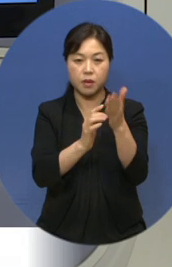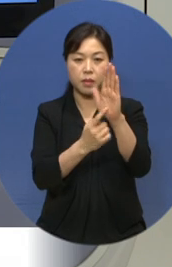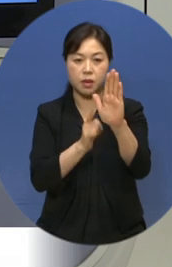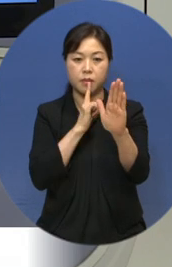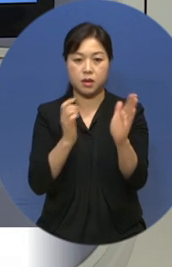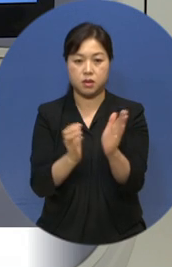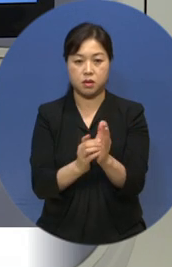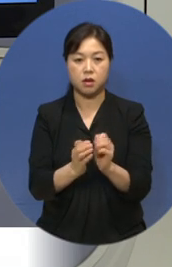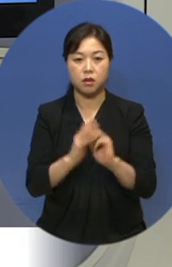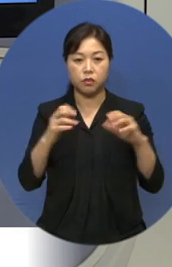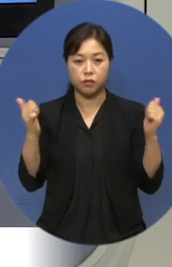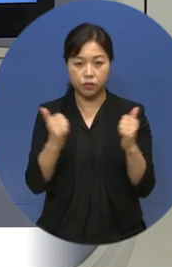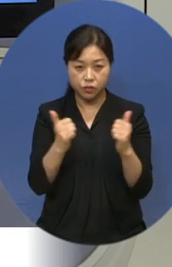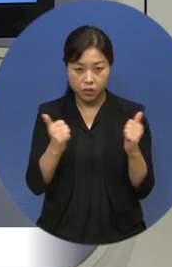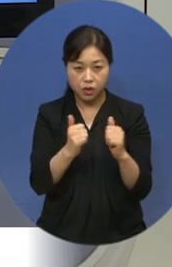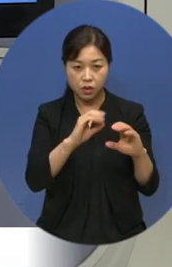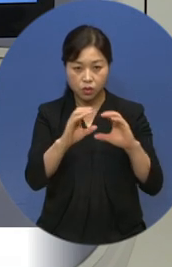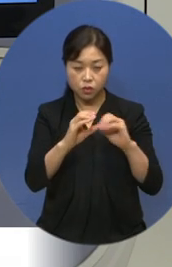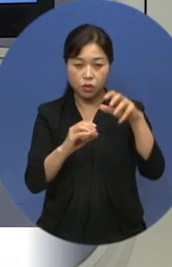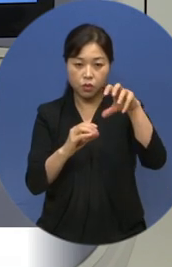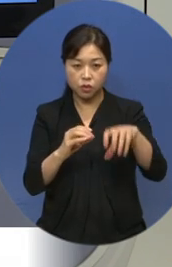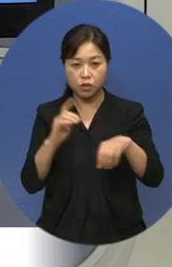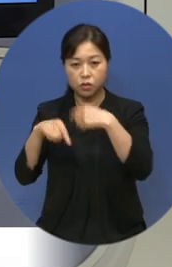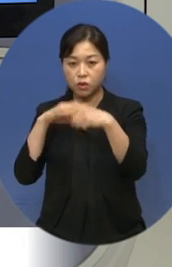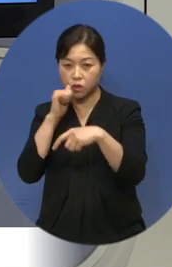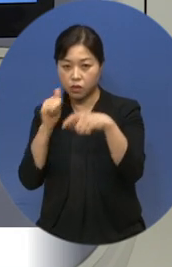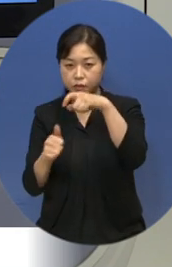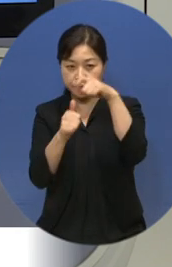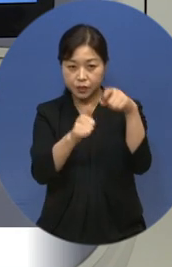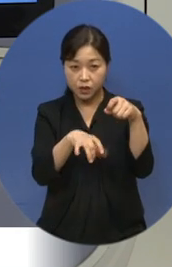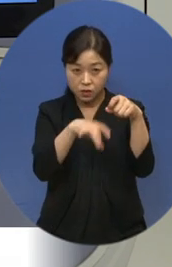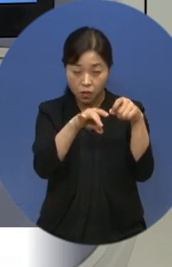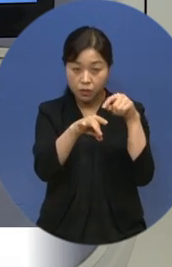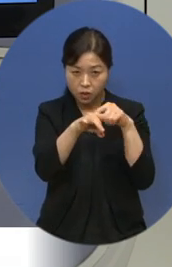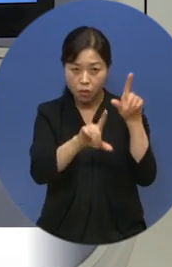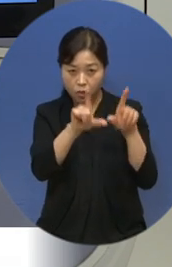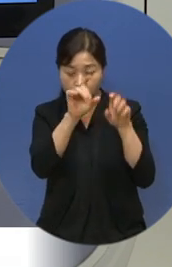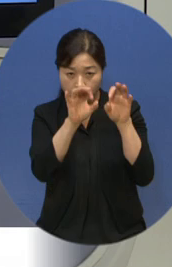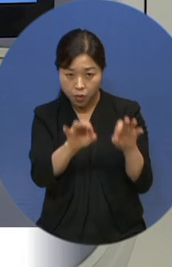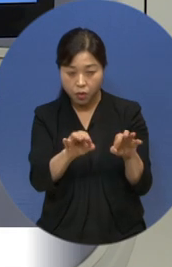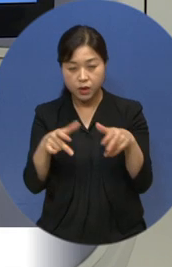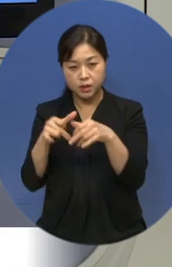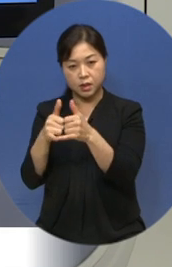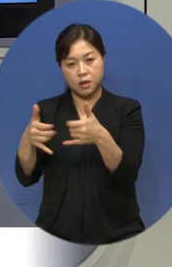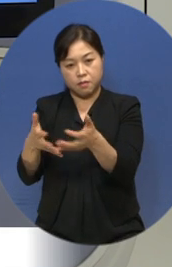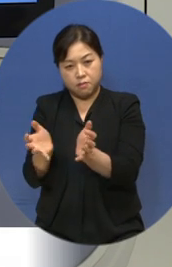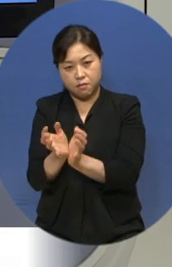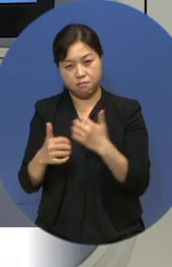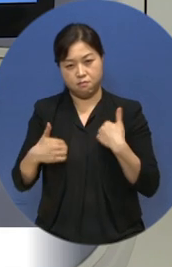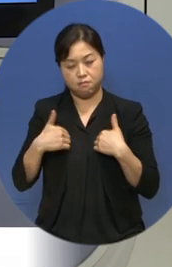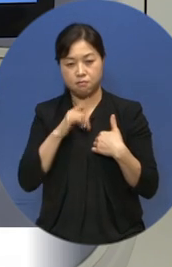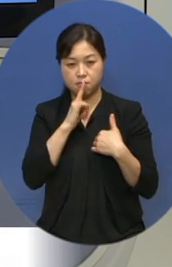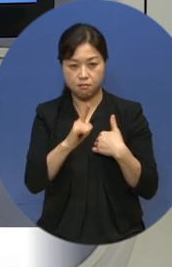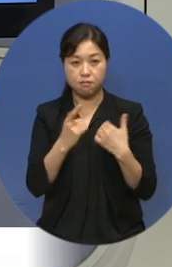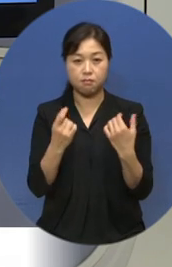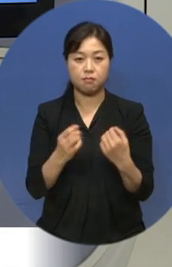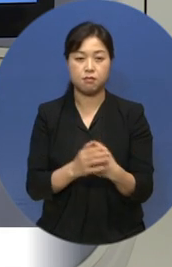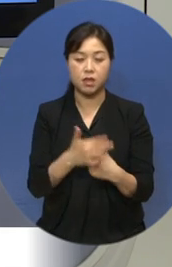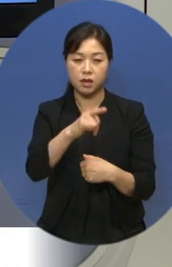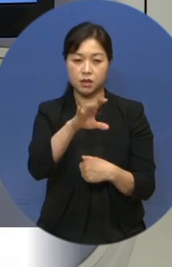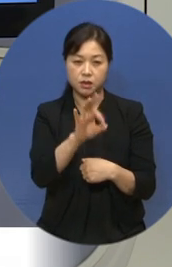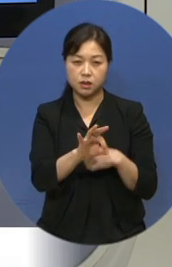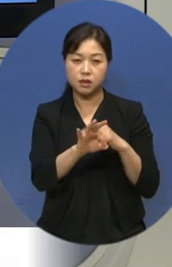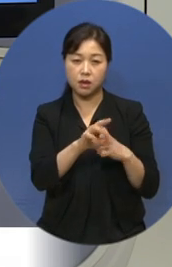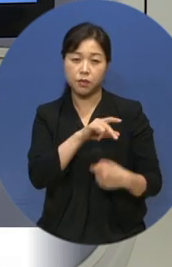소통 관 첫 소통 역 상시 배치에 대해 장애 계는 한영의 목소리를 밝혔습니다 특히 장 의원은